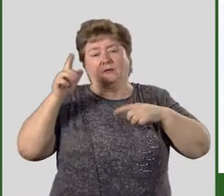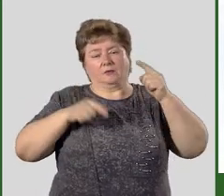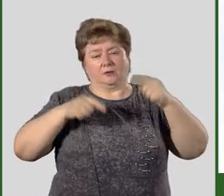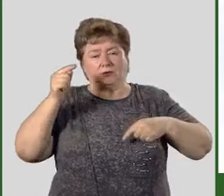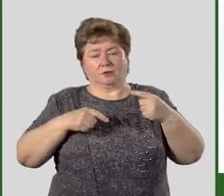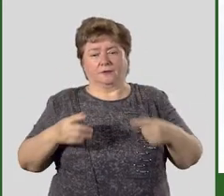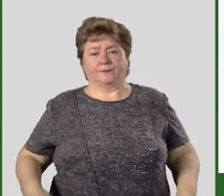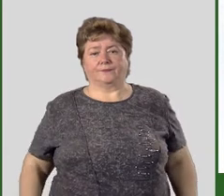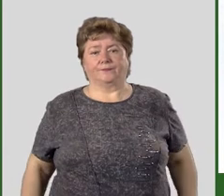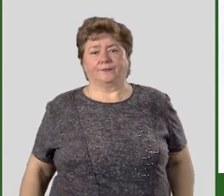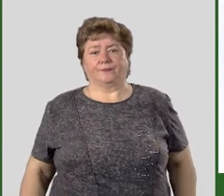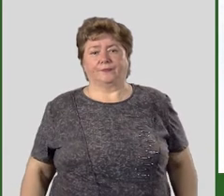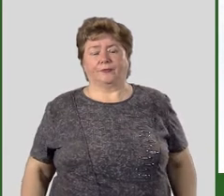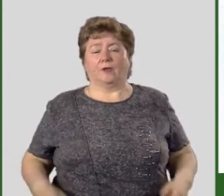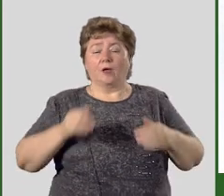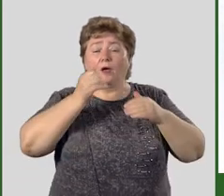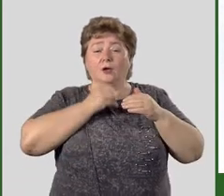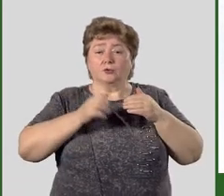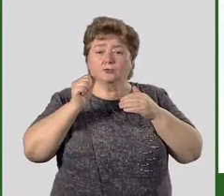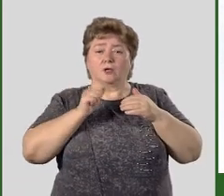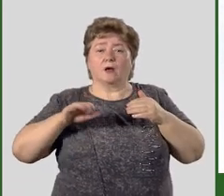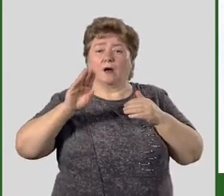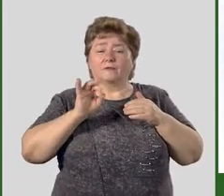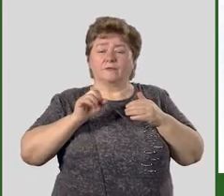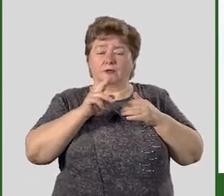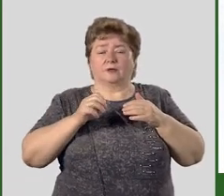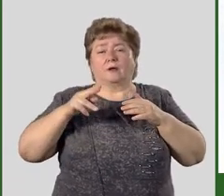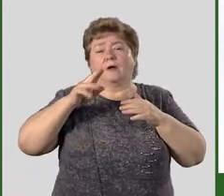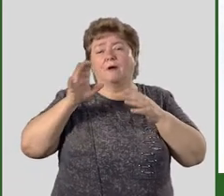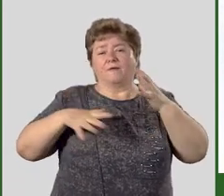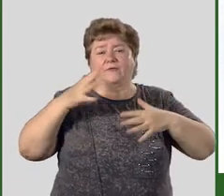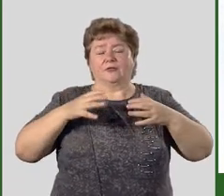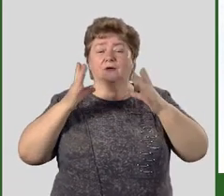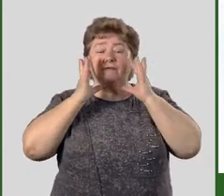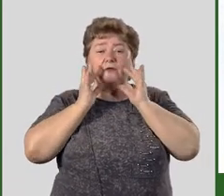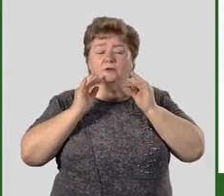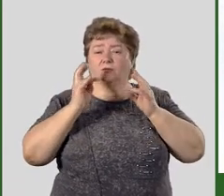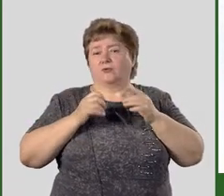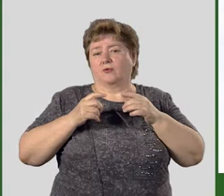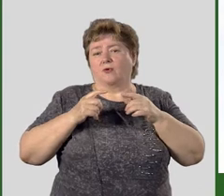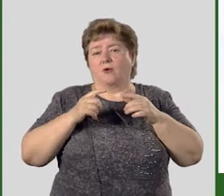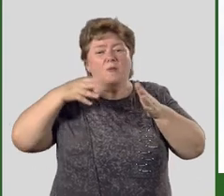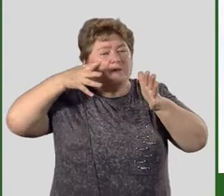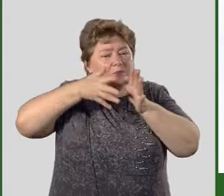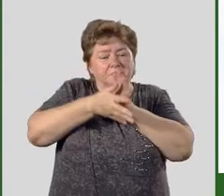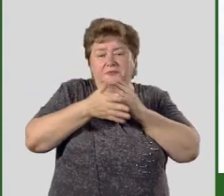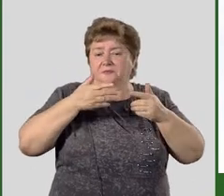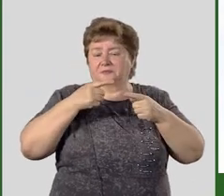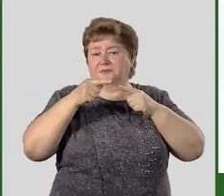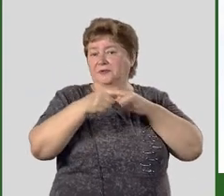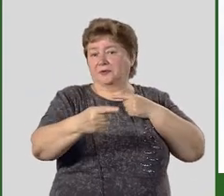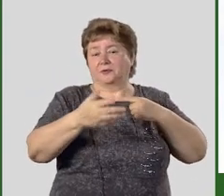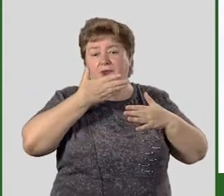осадков. В Южной Африке пассат влажный, но далеко не проникает.